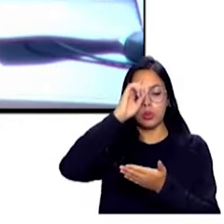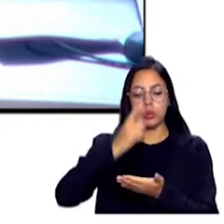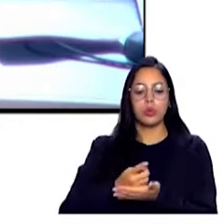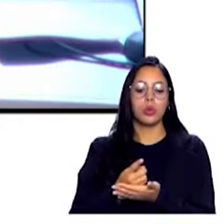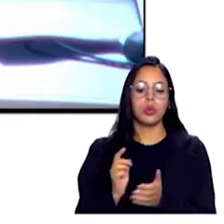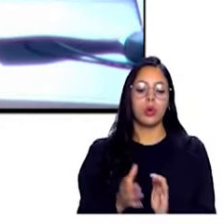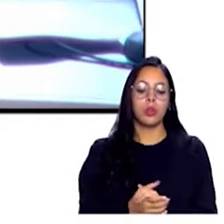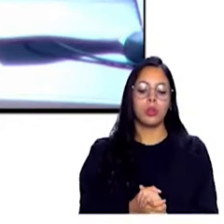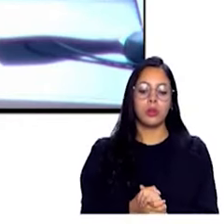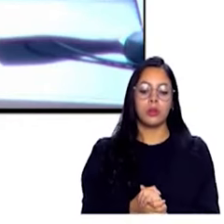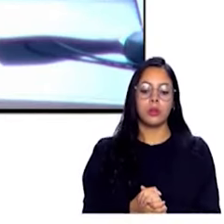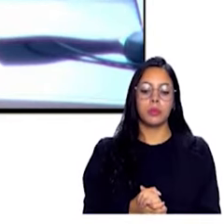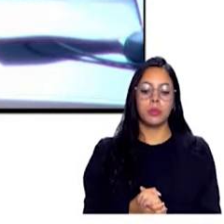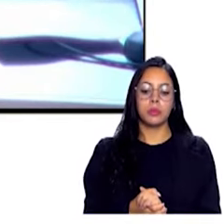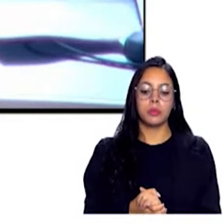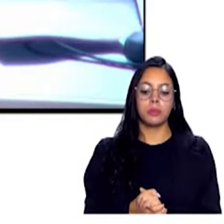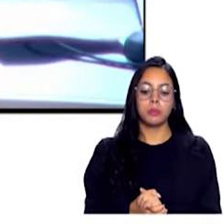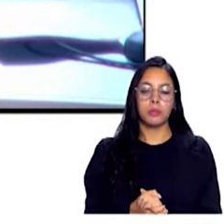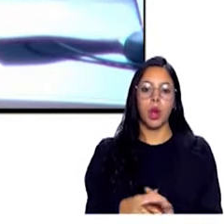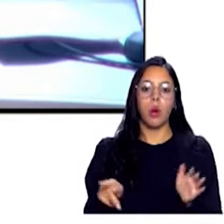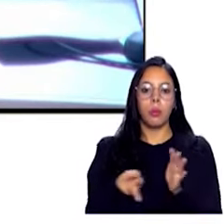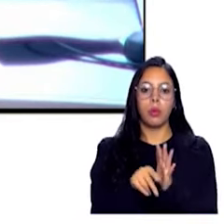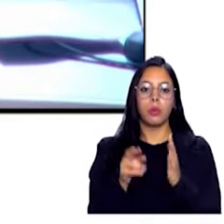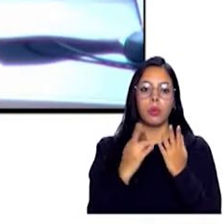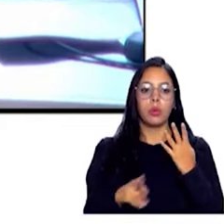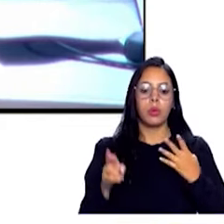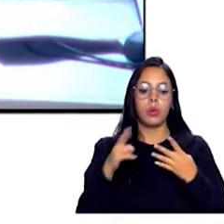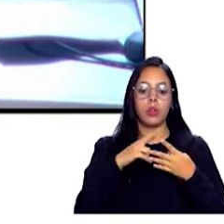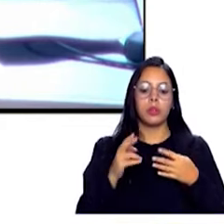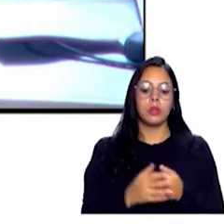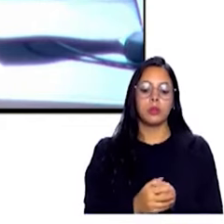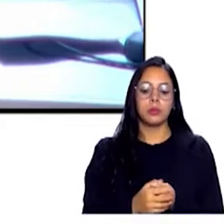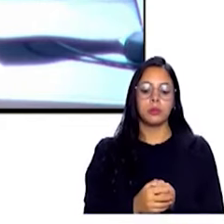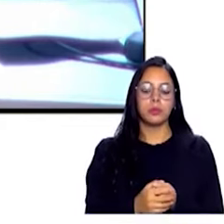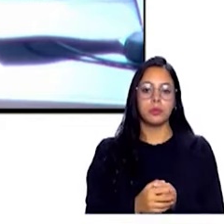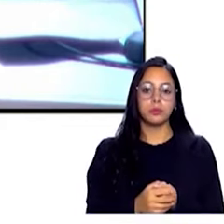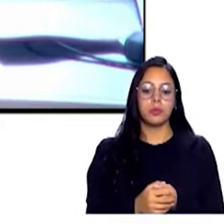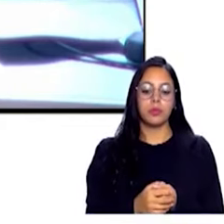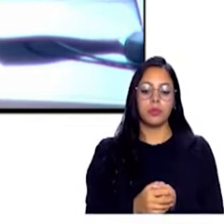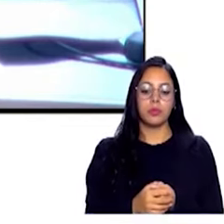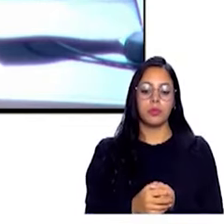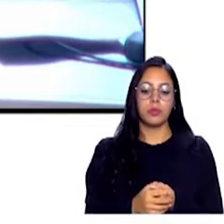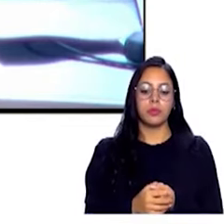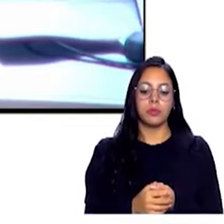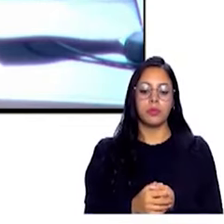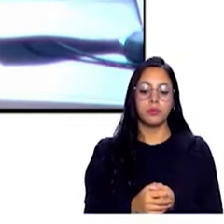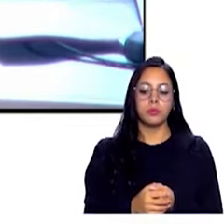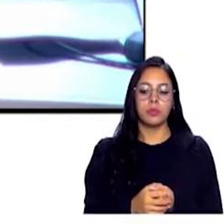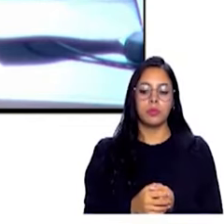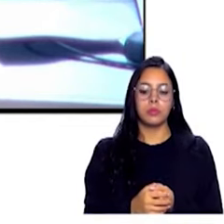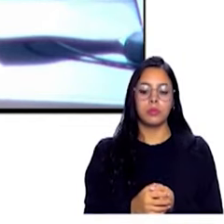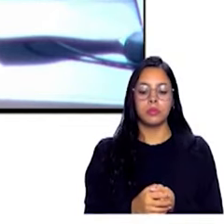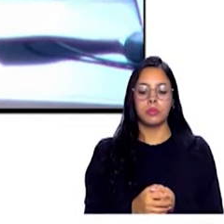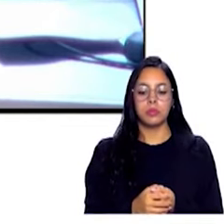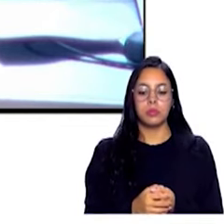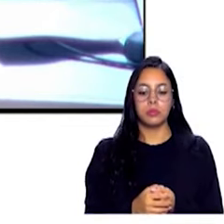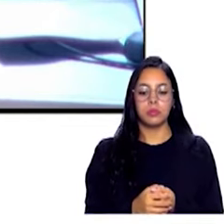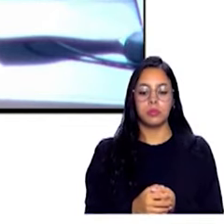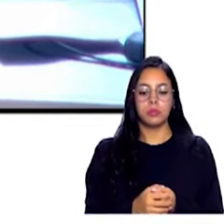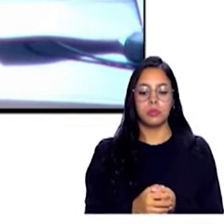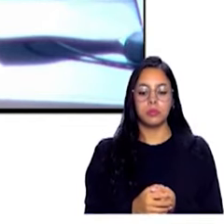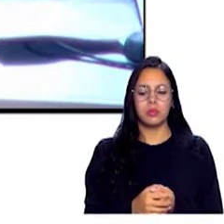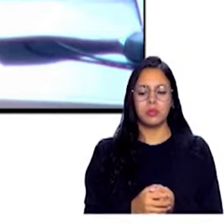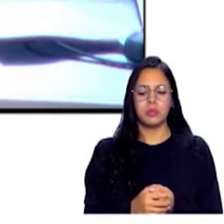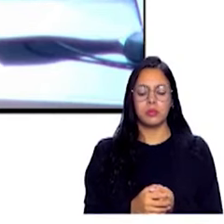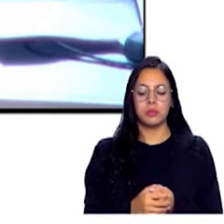DIT que cela permettrait un filtrage de 30 % des pourvoi tu diras si tu es d'accord avec ce chiffre en tout cas c'est